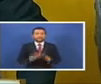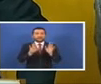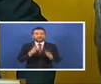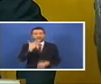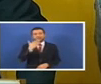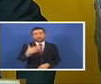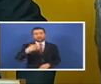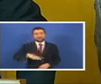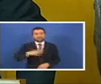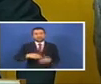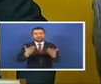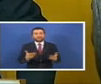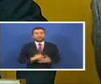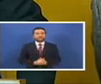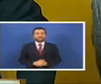şunu söylemek istiyorum.